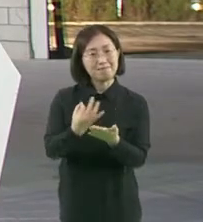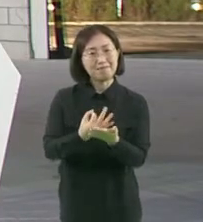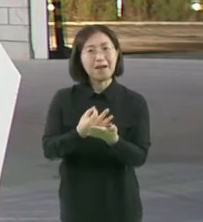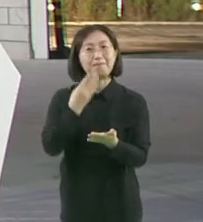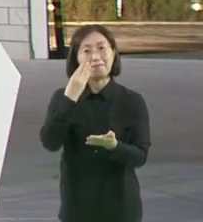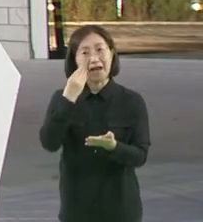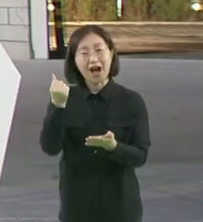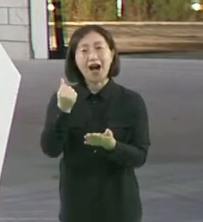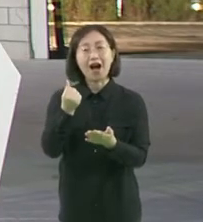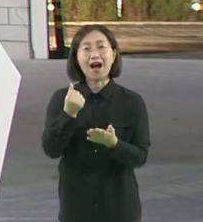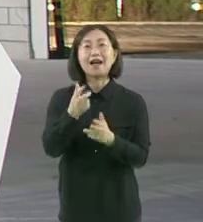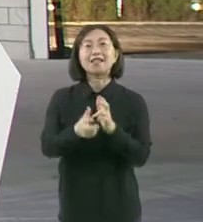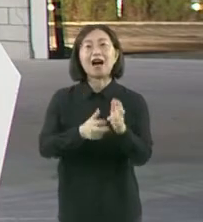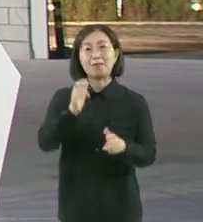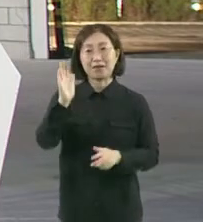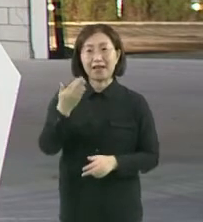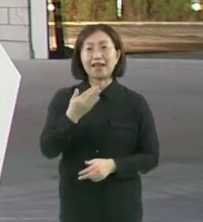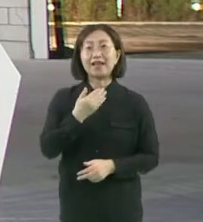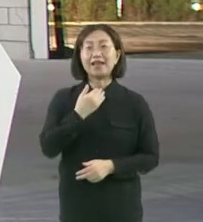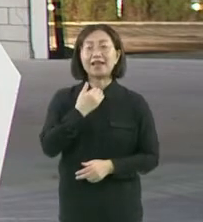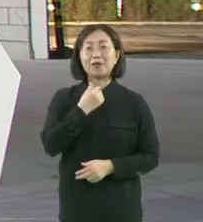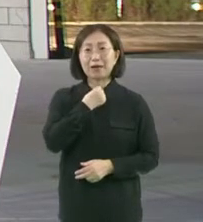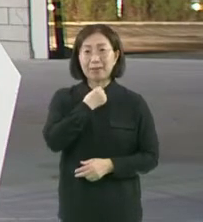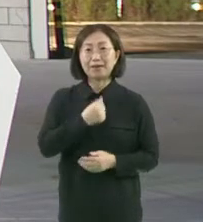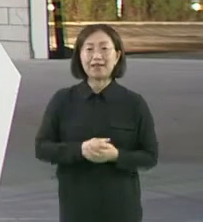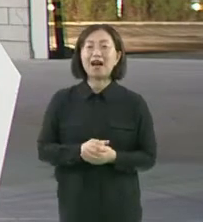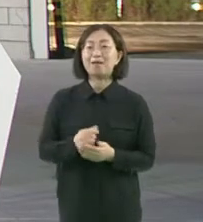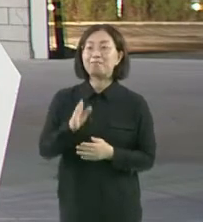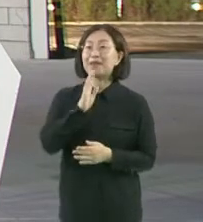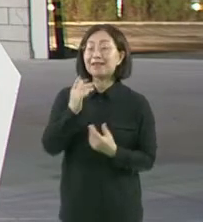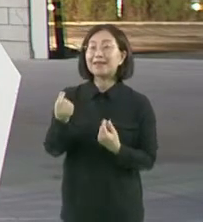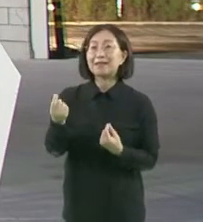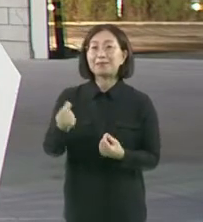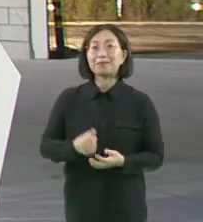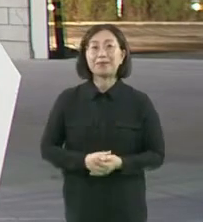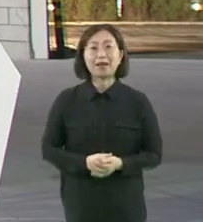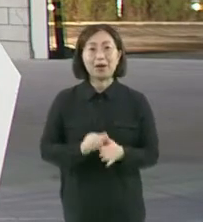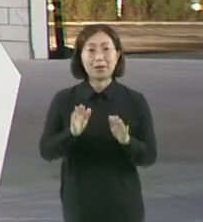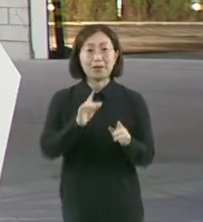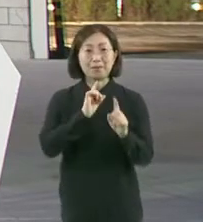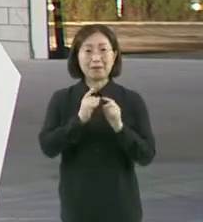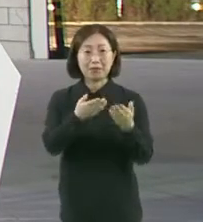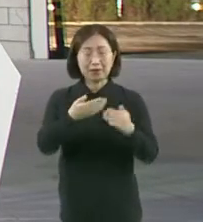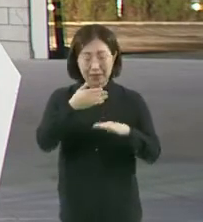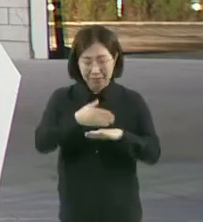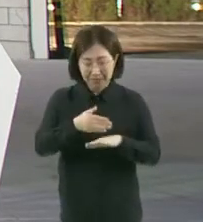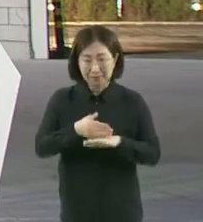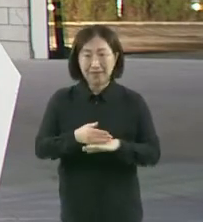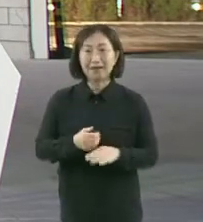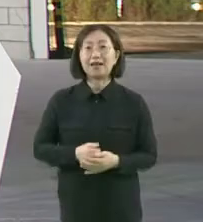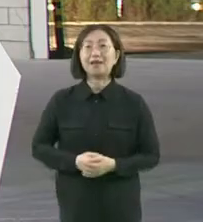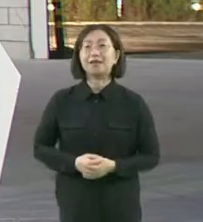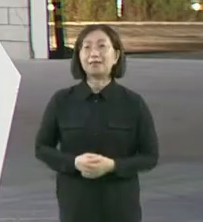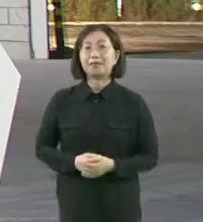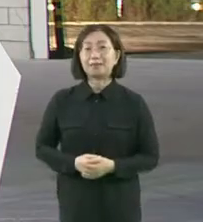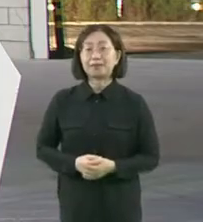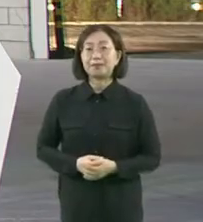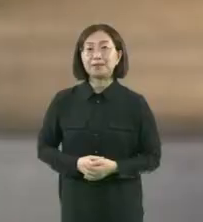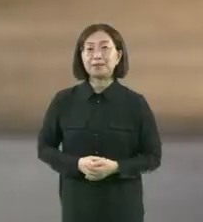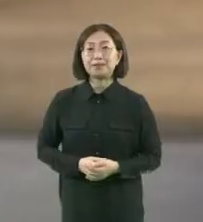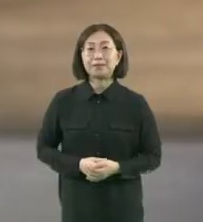산업이 됐으면 하는 그런 바람을 가져봅니다. 예, 그렇게 될 것 같습니다. 예. 시장님 오늘 말씀 잘 들었습니다. 예, 감사합니다.